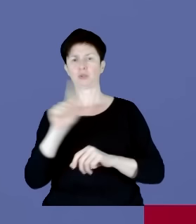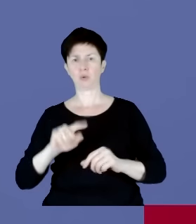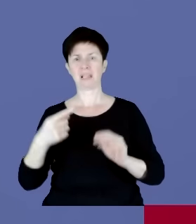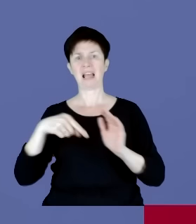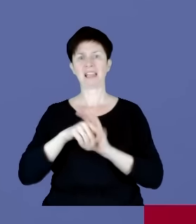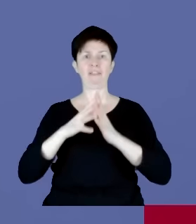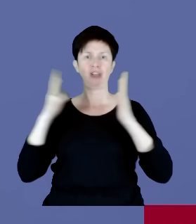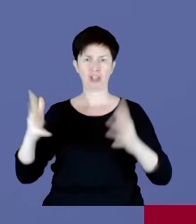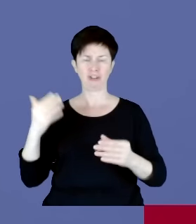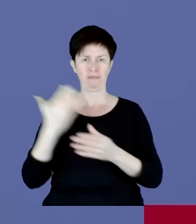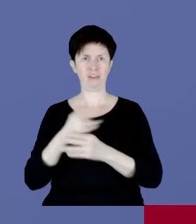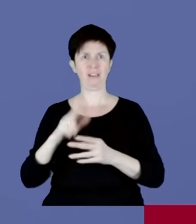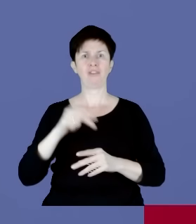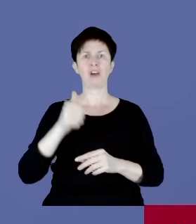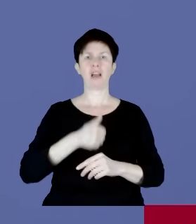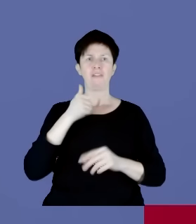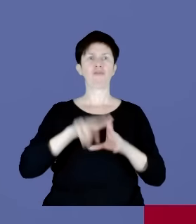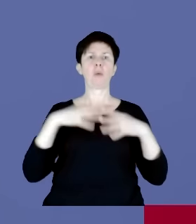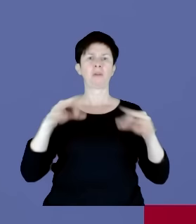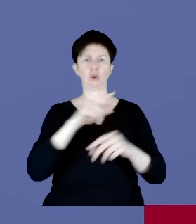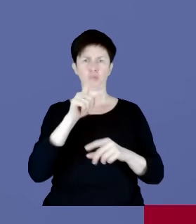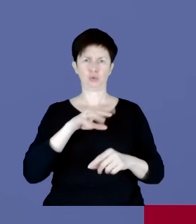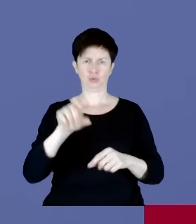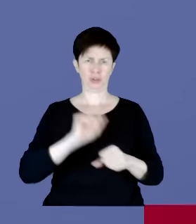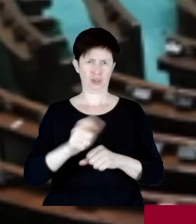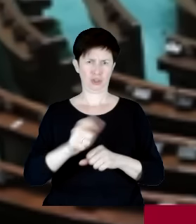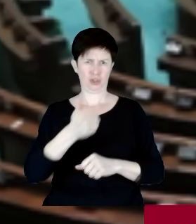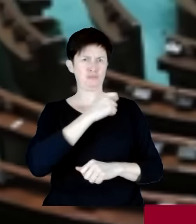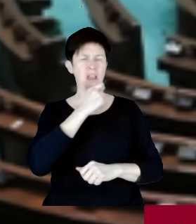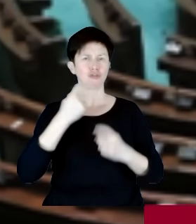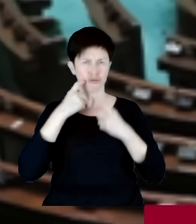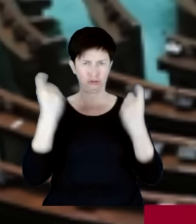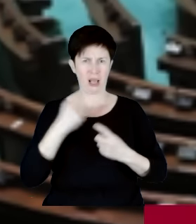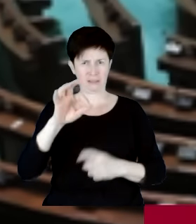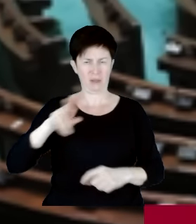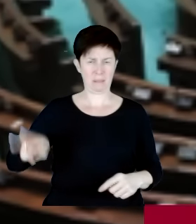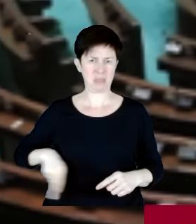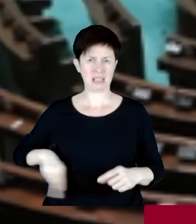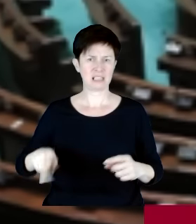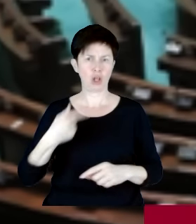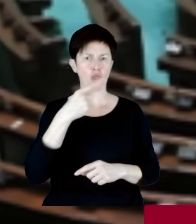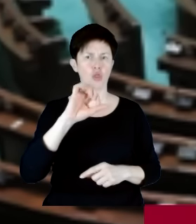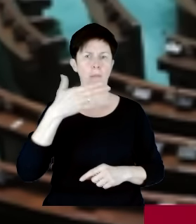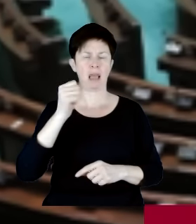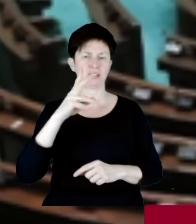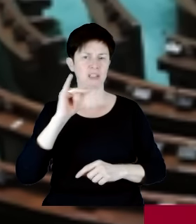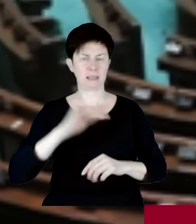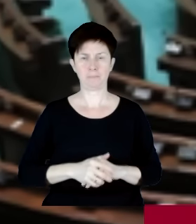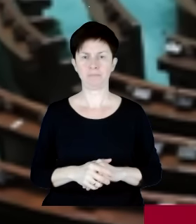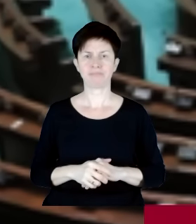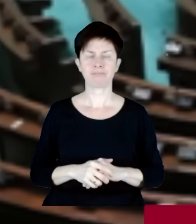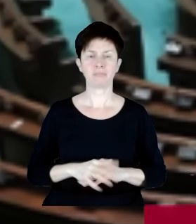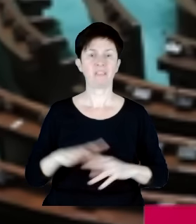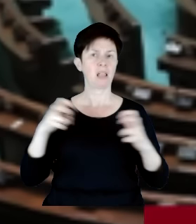firm w skali dobrowolnego ZUS-u, to naprawdę jest śmieszny żart ministra Domańskiego. Czy prawdą jest to, bo takie larum podniosło się w internecie po